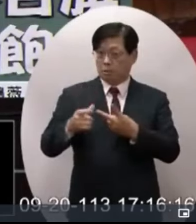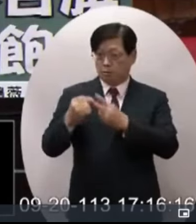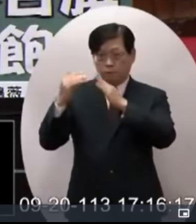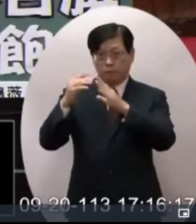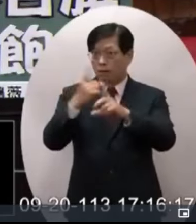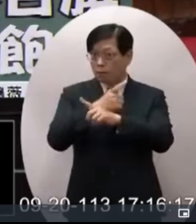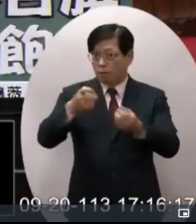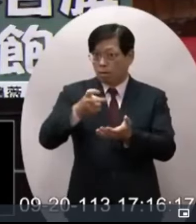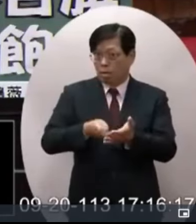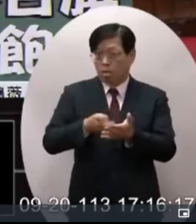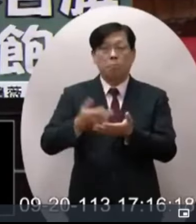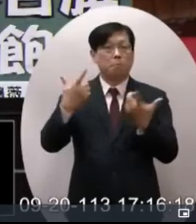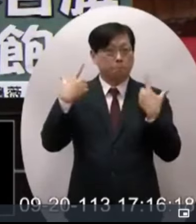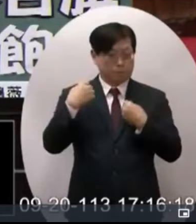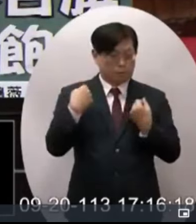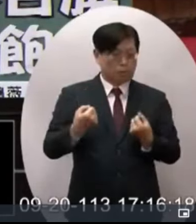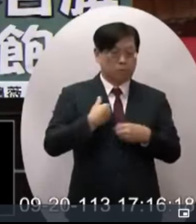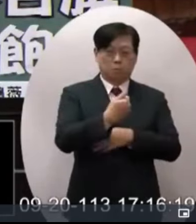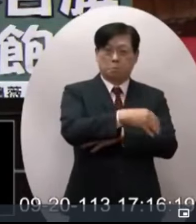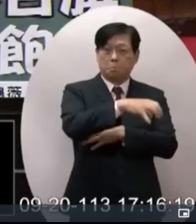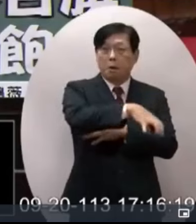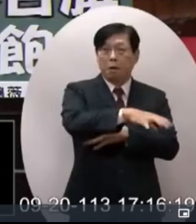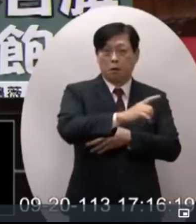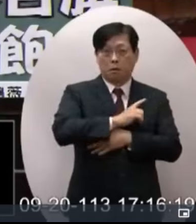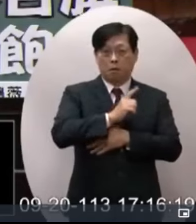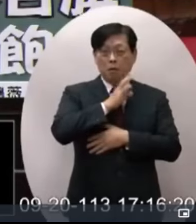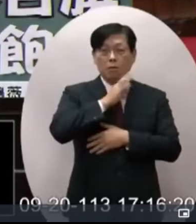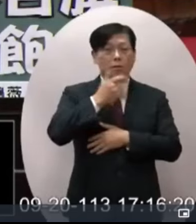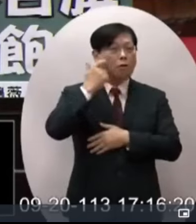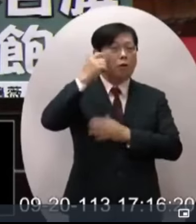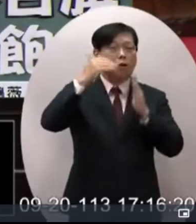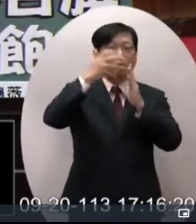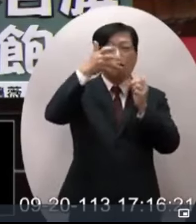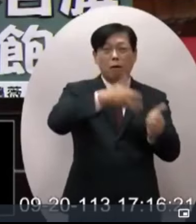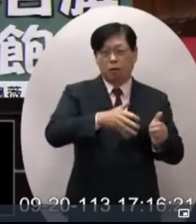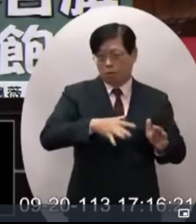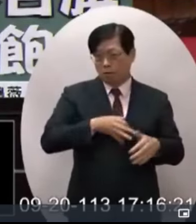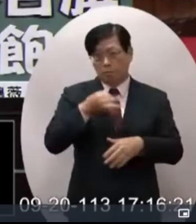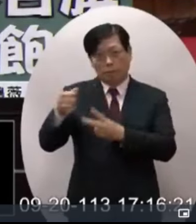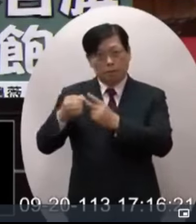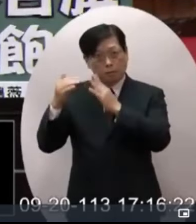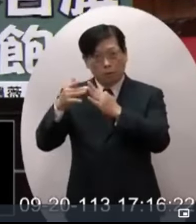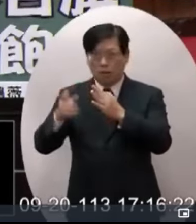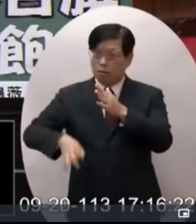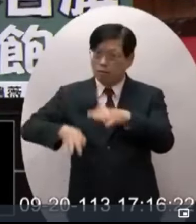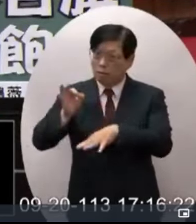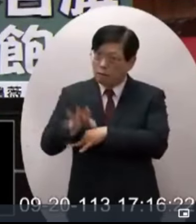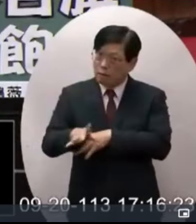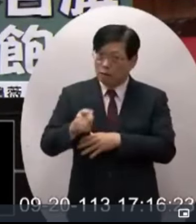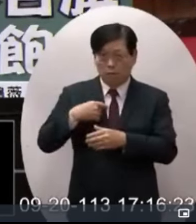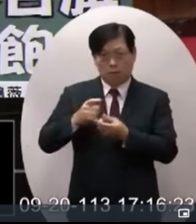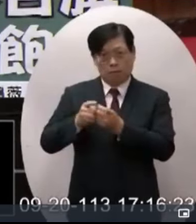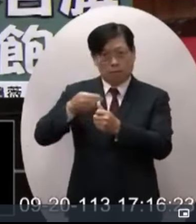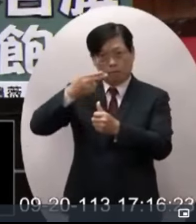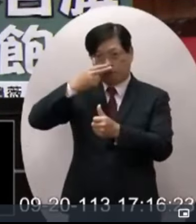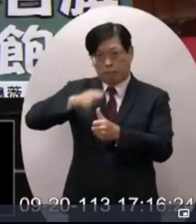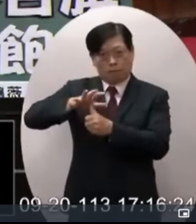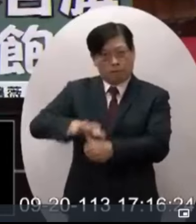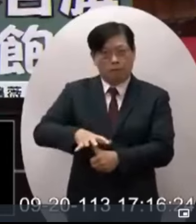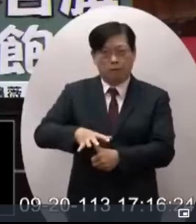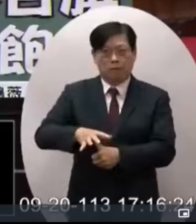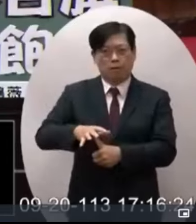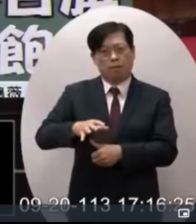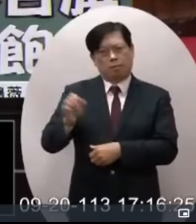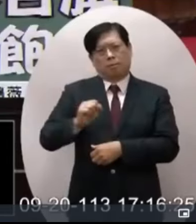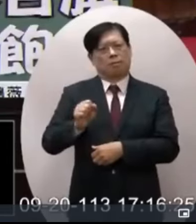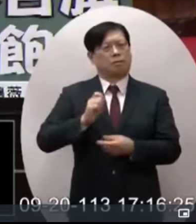房，他原来他在他的农村里面，他继承了一个主处，结果你现在买房，你把他当投资客，我打他，给他一个 lesson， 不